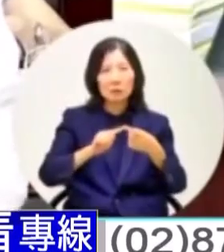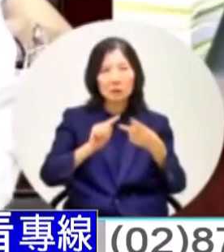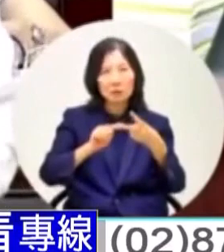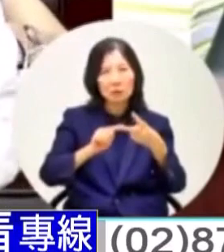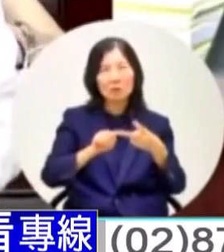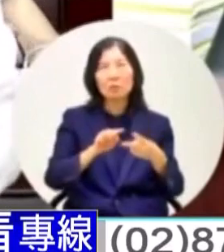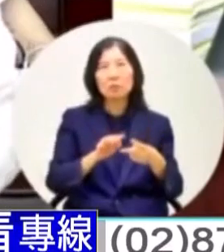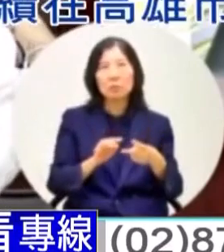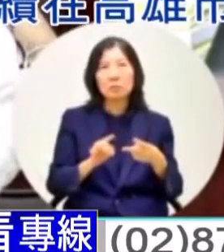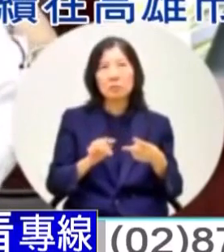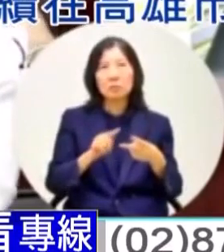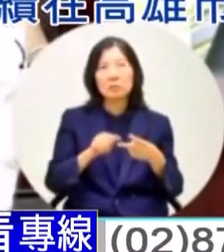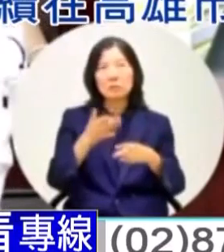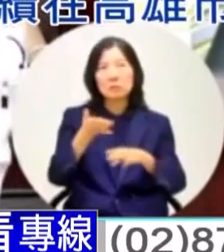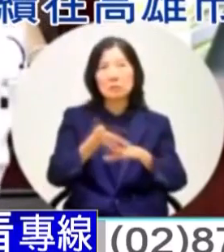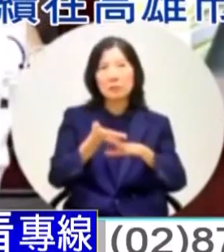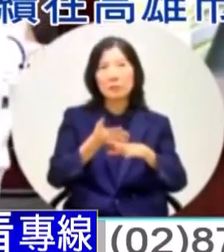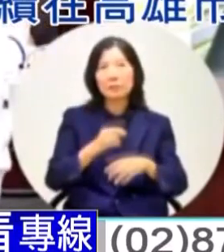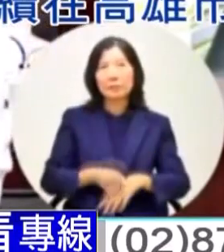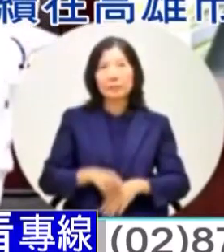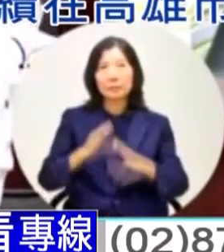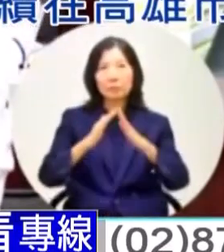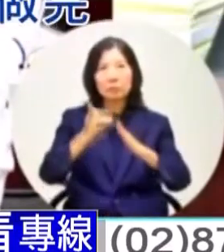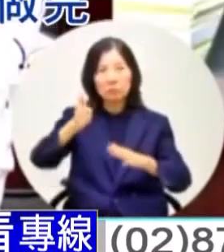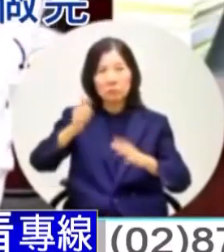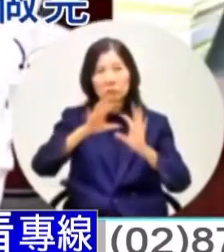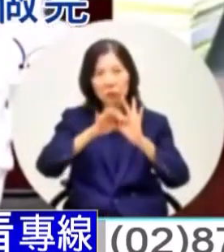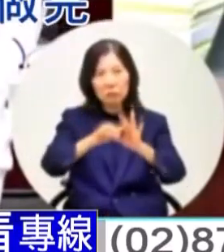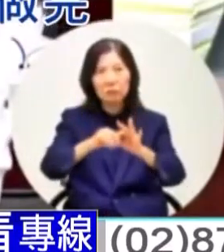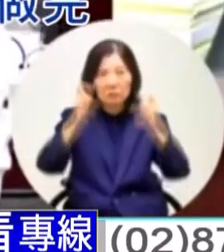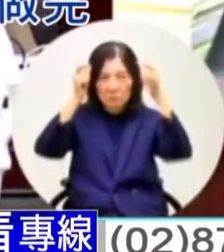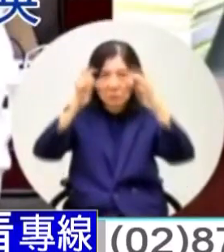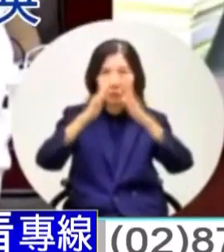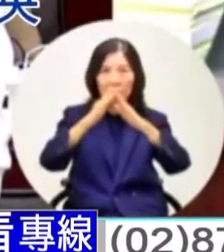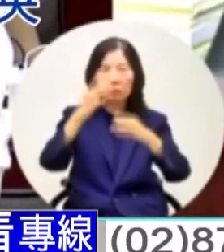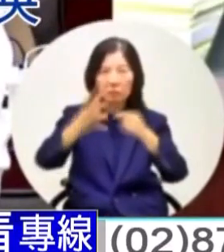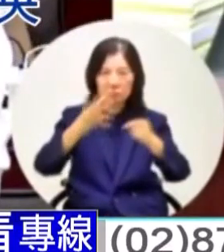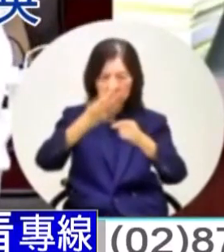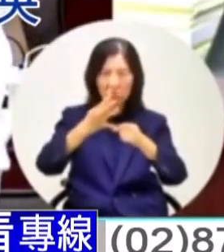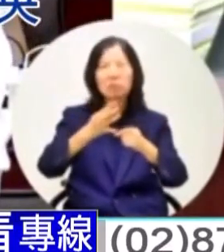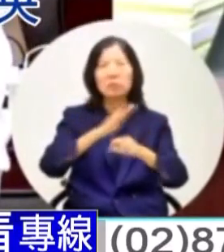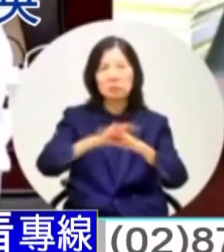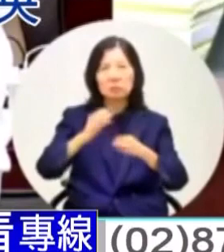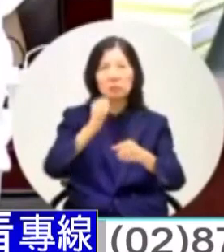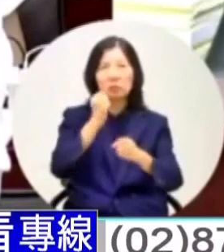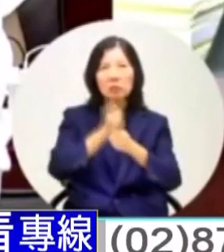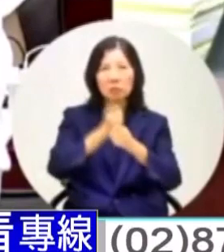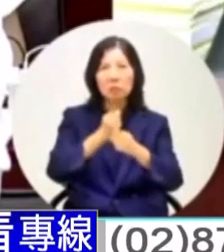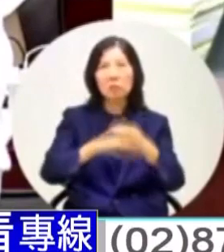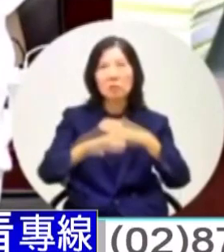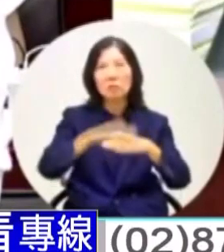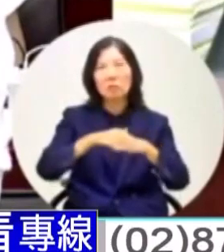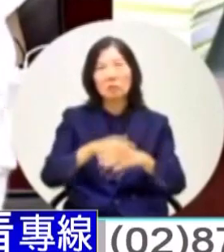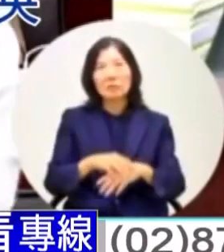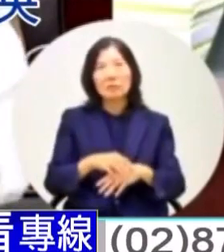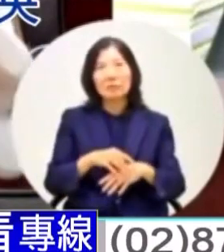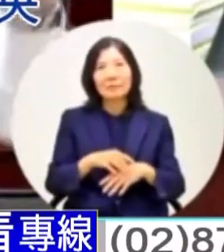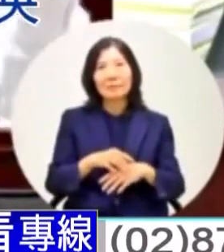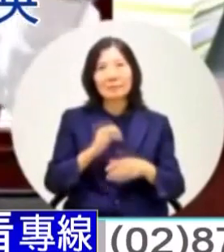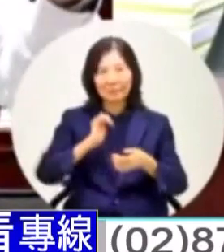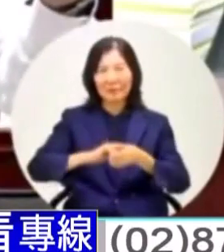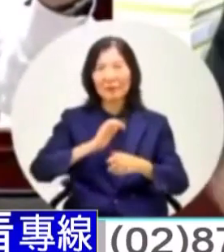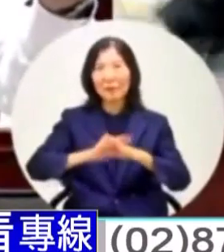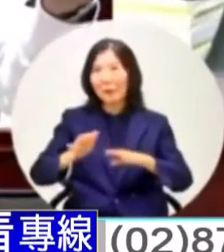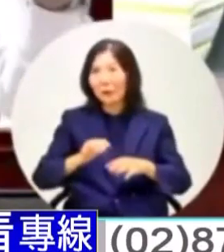票， 就是 在讲说，哎呀，你卖梦想啊啦，你哪边卡电梯了啊，就投票韩国瑜。那这有没有违反行政中立的问题？